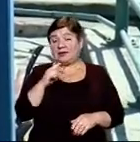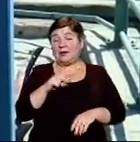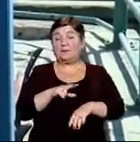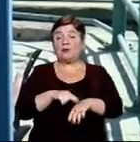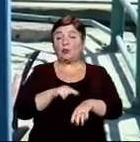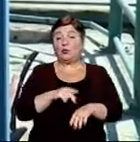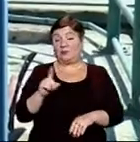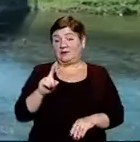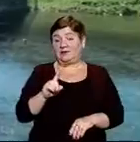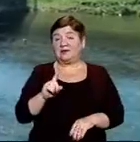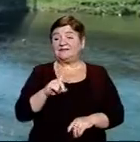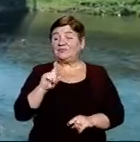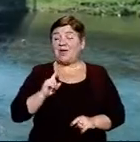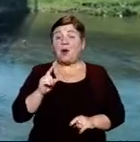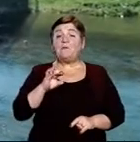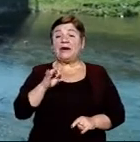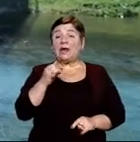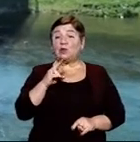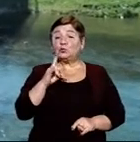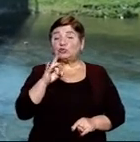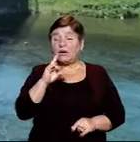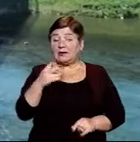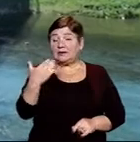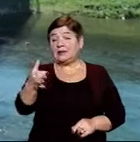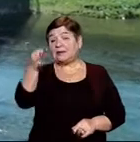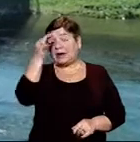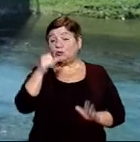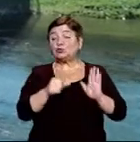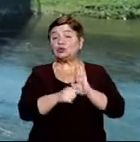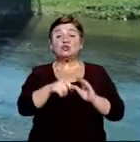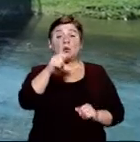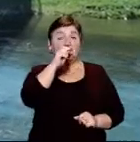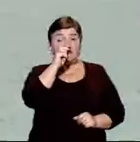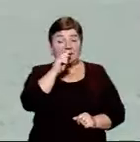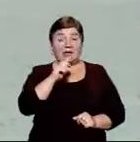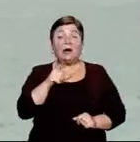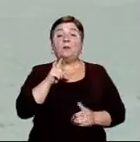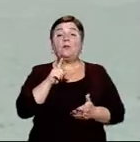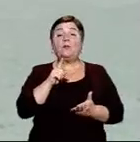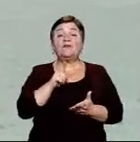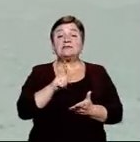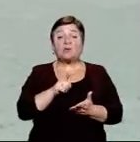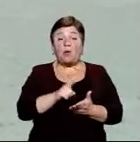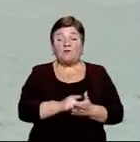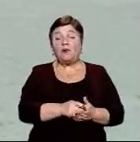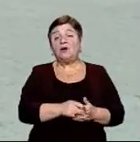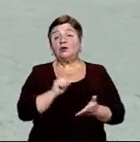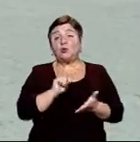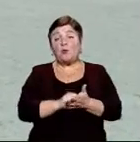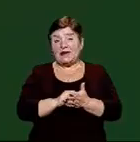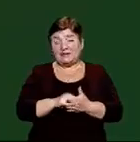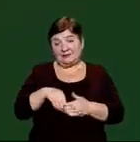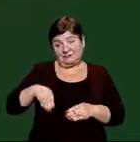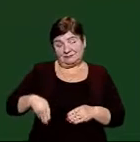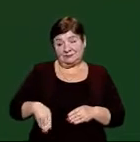патрульної поліції Закарпаття Мар'яна Лошак. Їх, нагадую, 6 квітня громадяни України мають обов'язково носити з